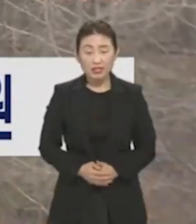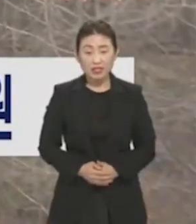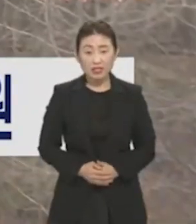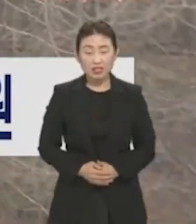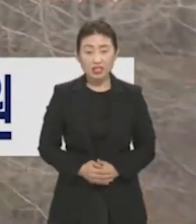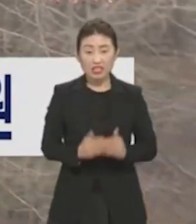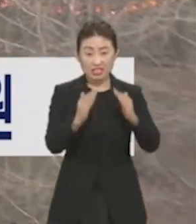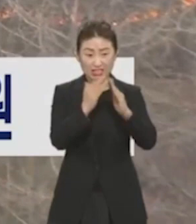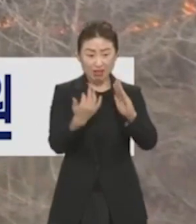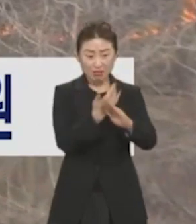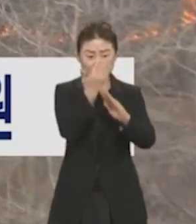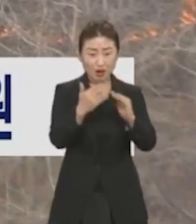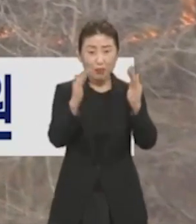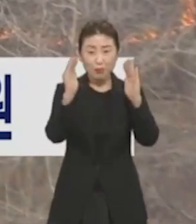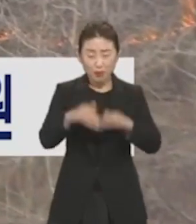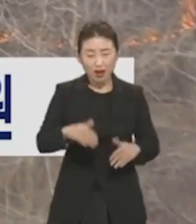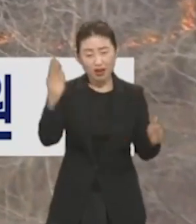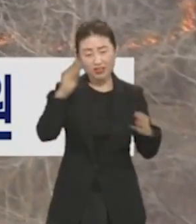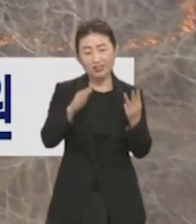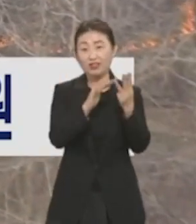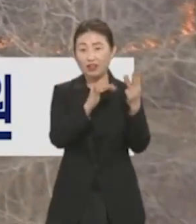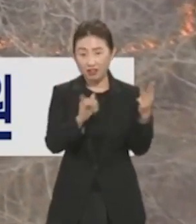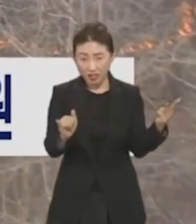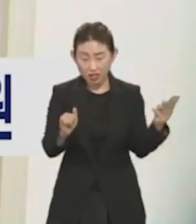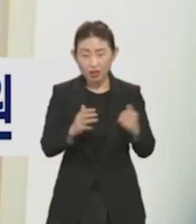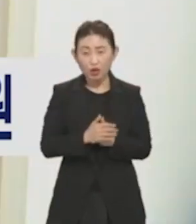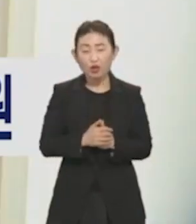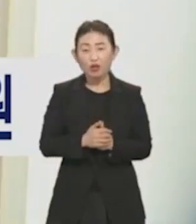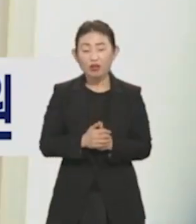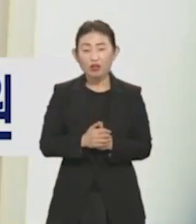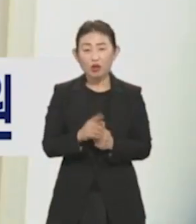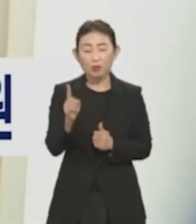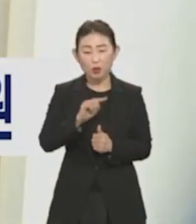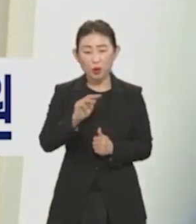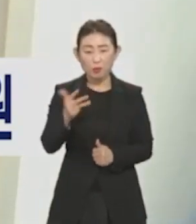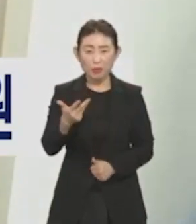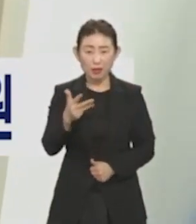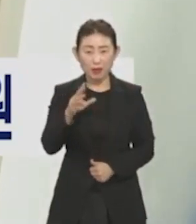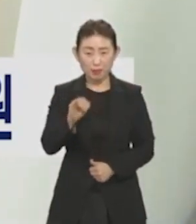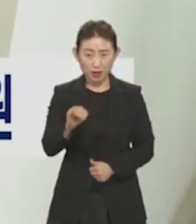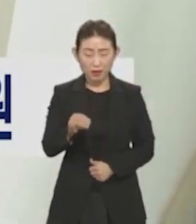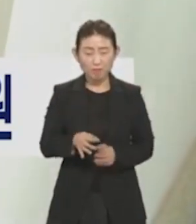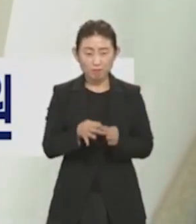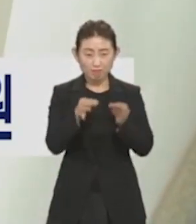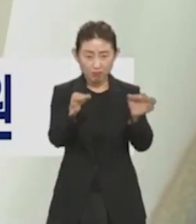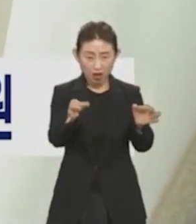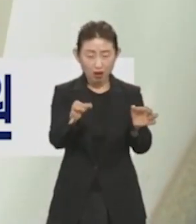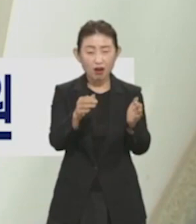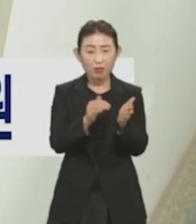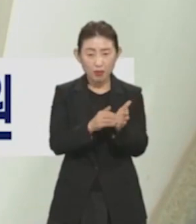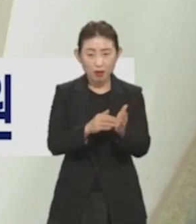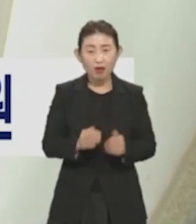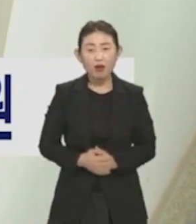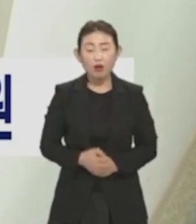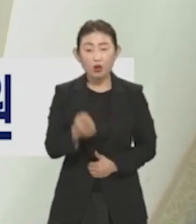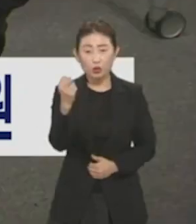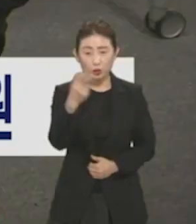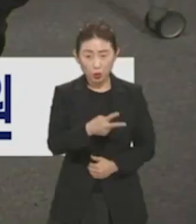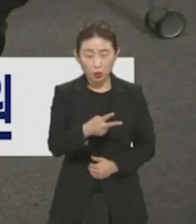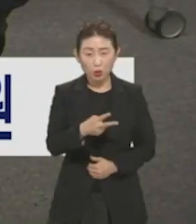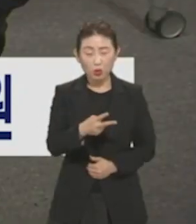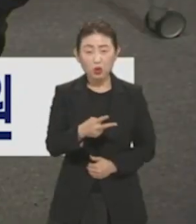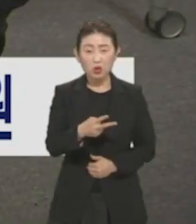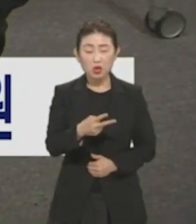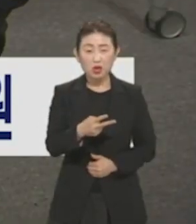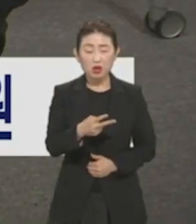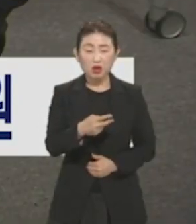산불로 집이 불에 탄 학생 3명에게는 교육복지안전망 긴급복지지원금 800만 원을 전달할 예정이며 산불